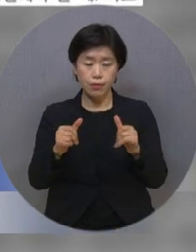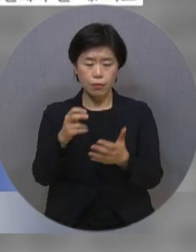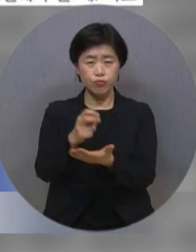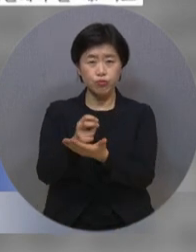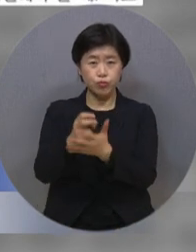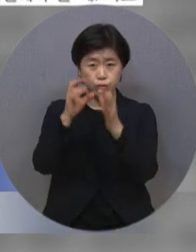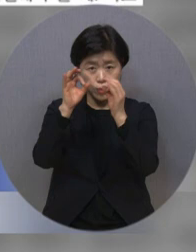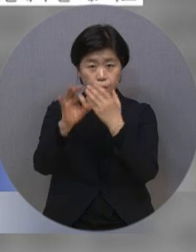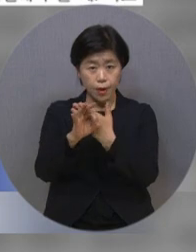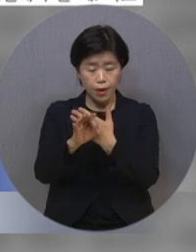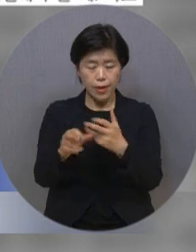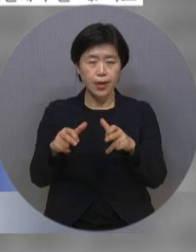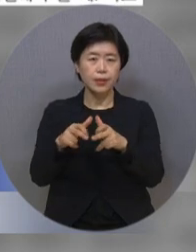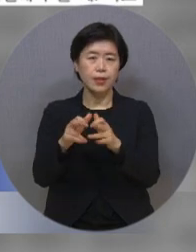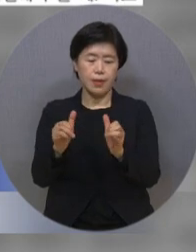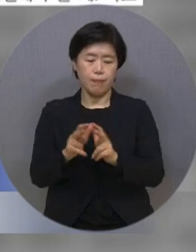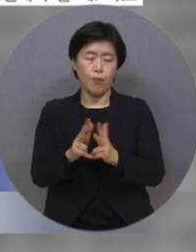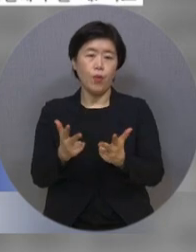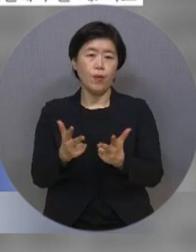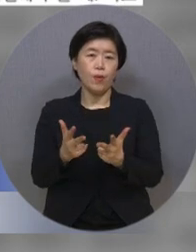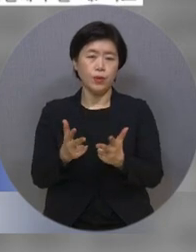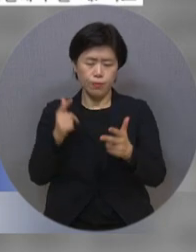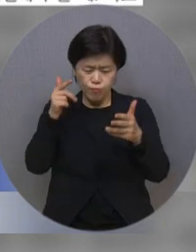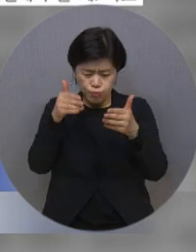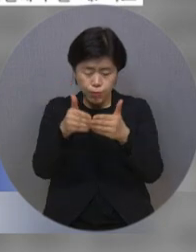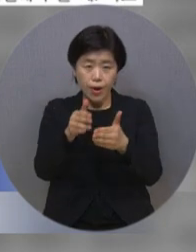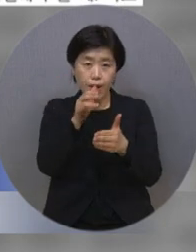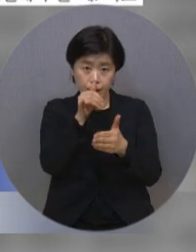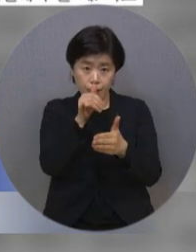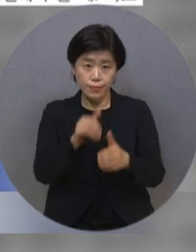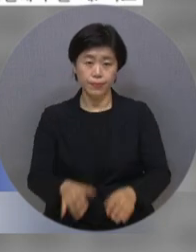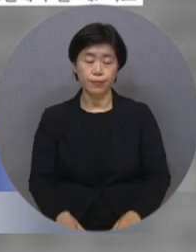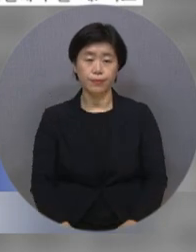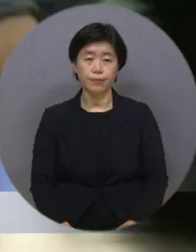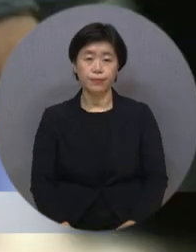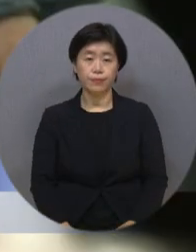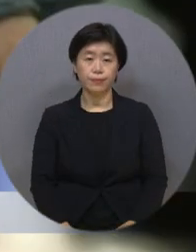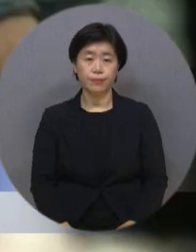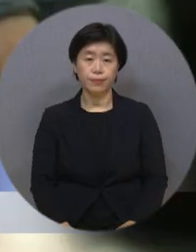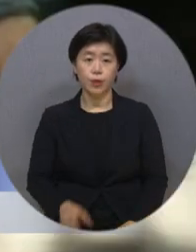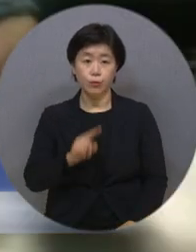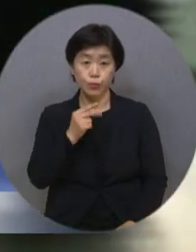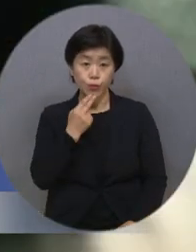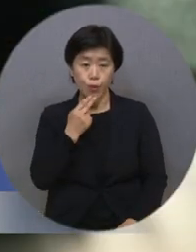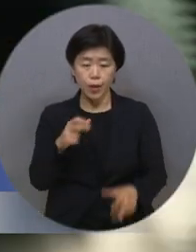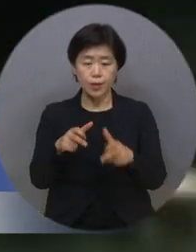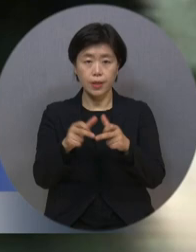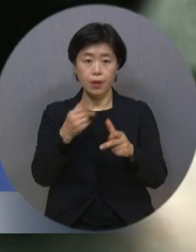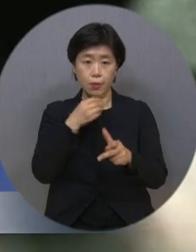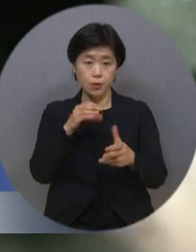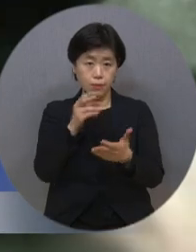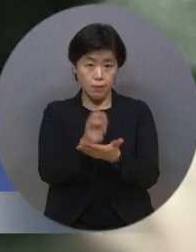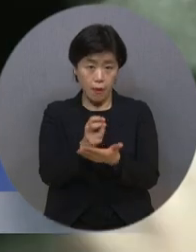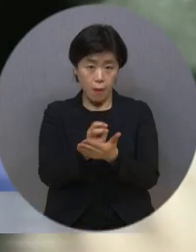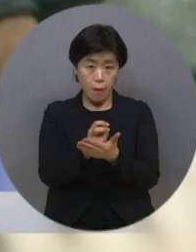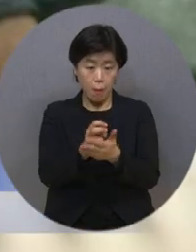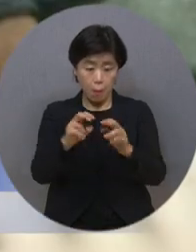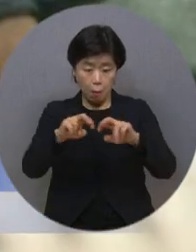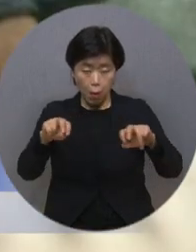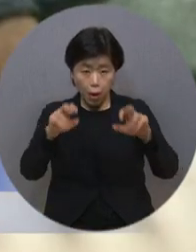정책들은 장애인 당사자에게만 초점이 맞춰져 있는 경향이 있죠 물론 장애인복지법 등에서